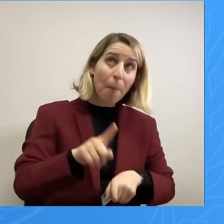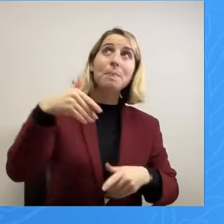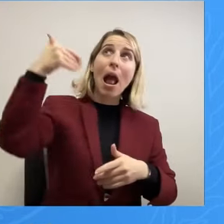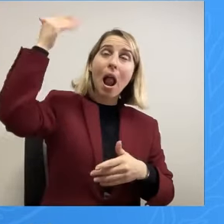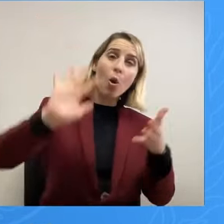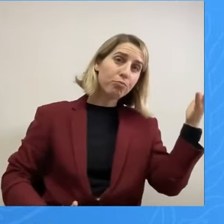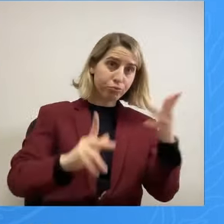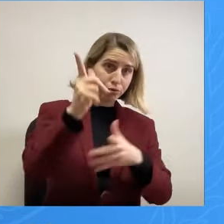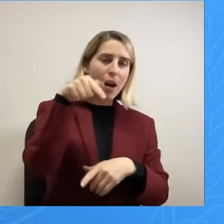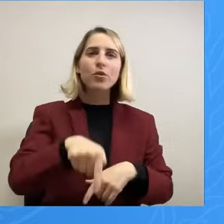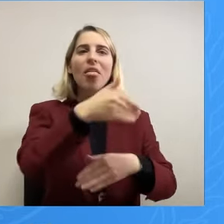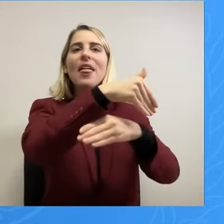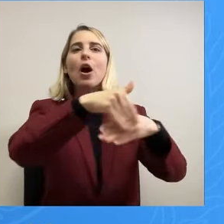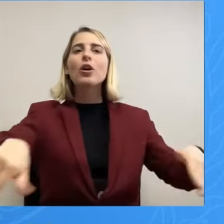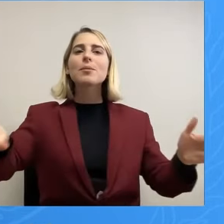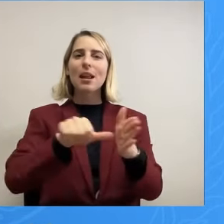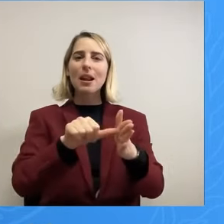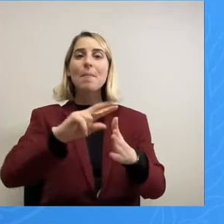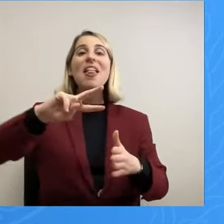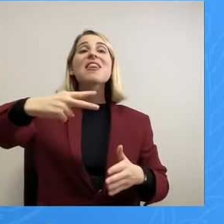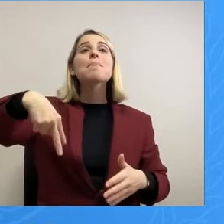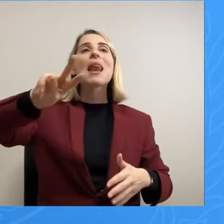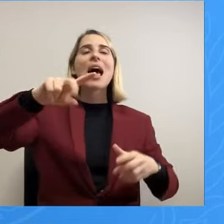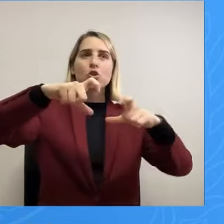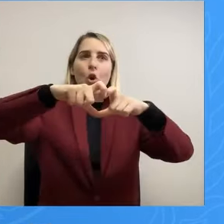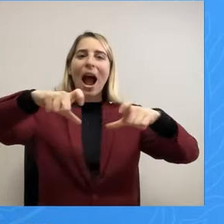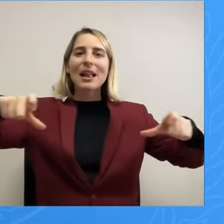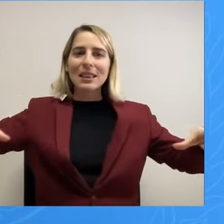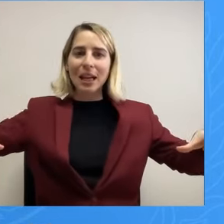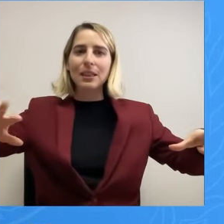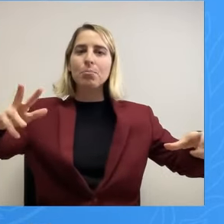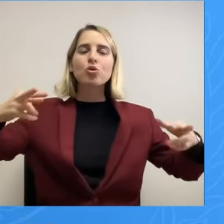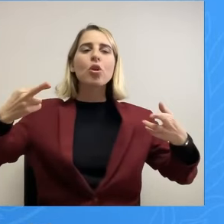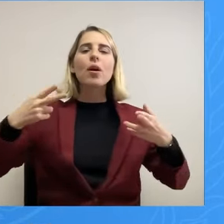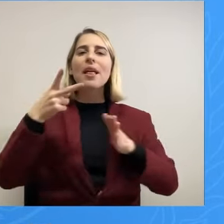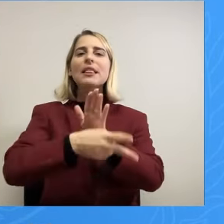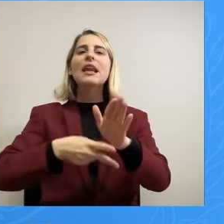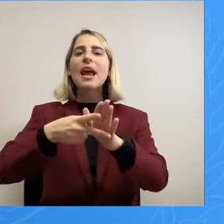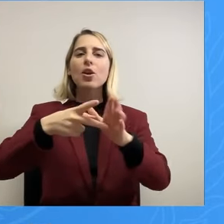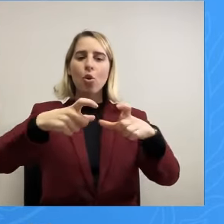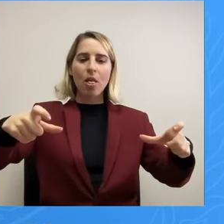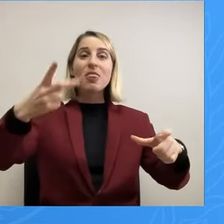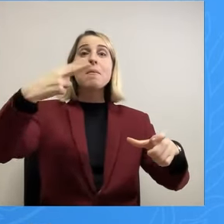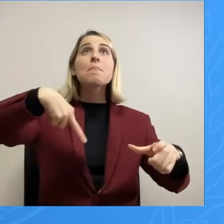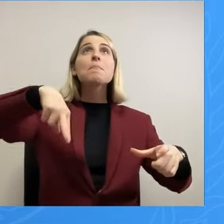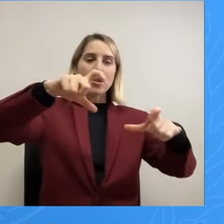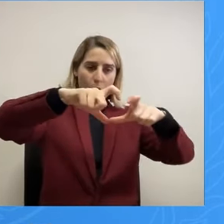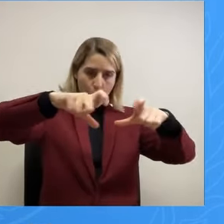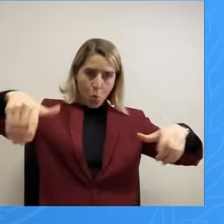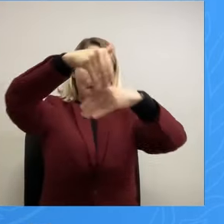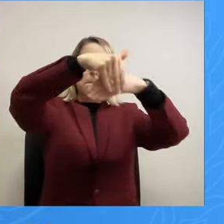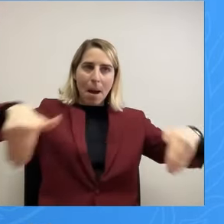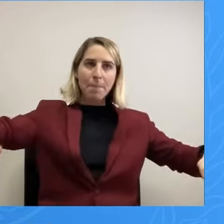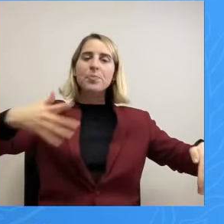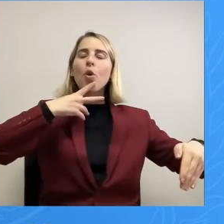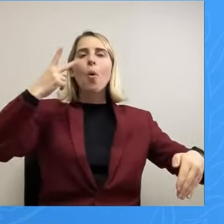την Αθήνα με διπλάσιο χαντάκι από το σημερινό, με τις γραμμές του ΟΣΕ. Διπλάσιο θα είναι. Γιατί προβλέπονται 2